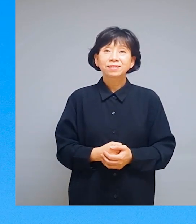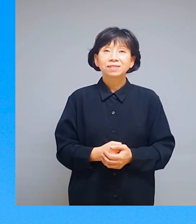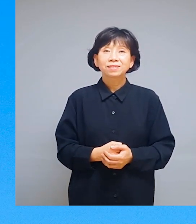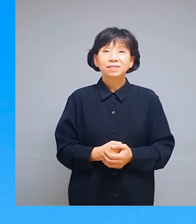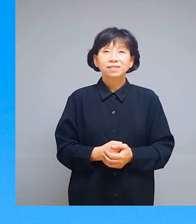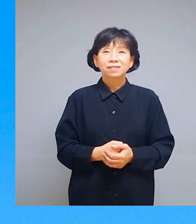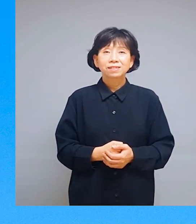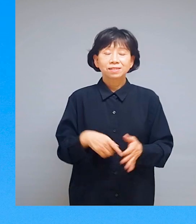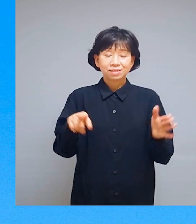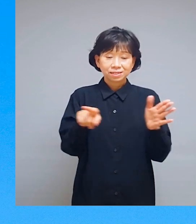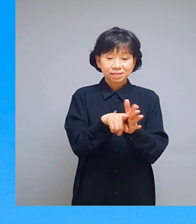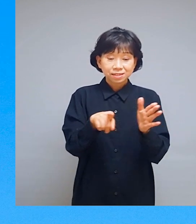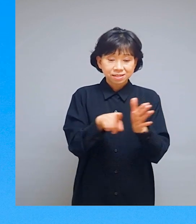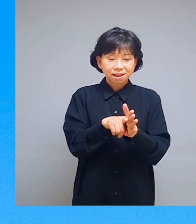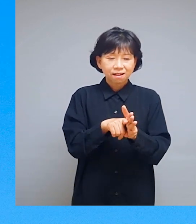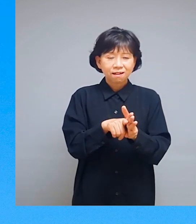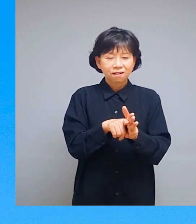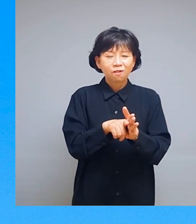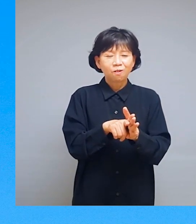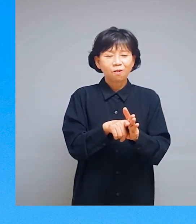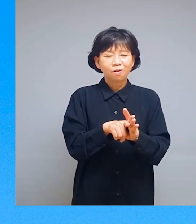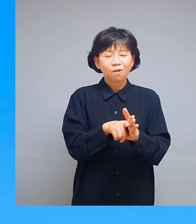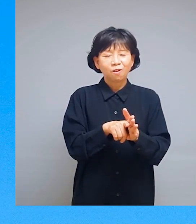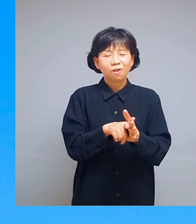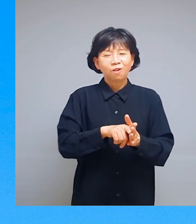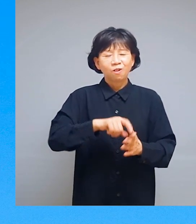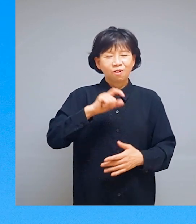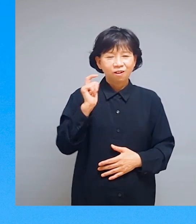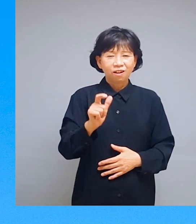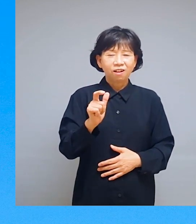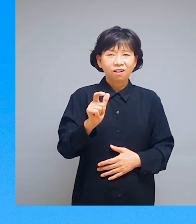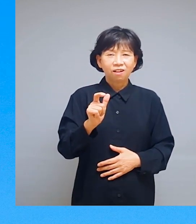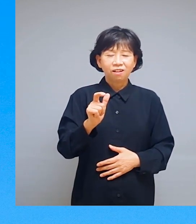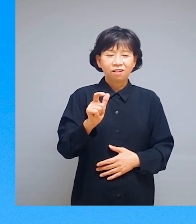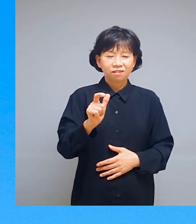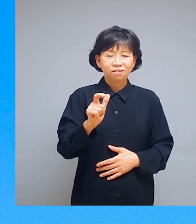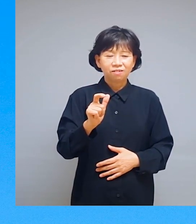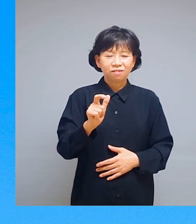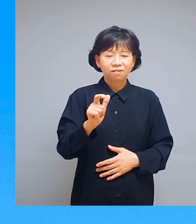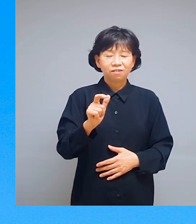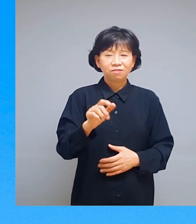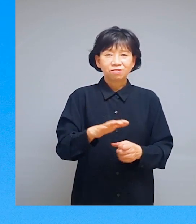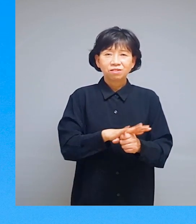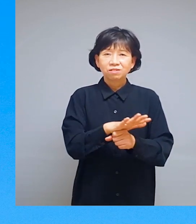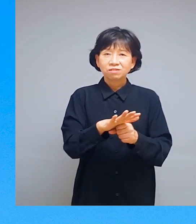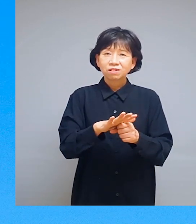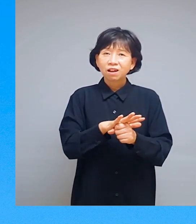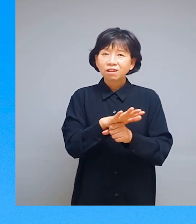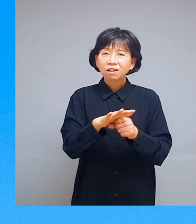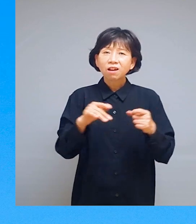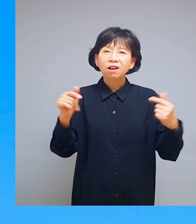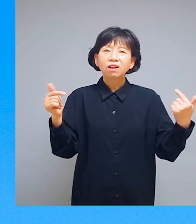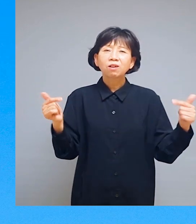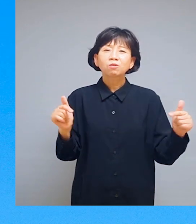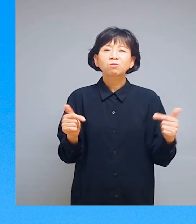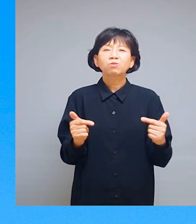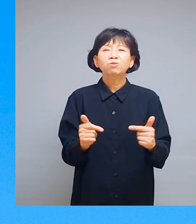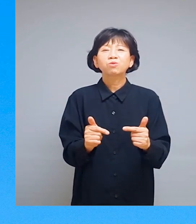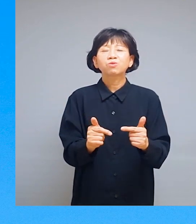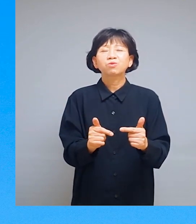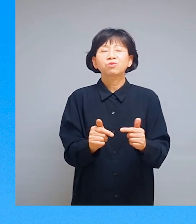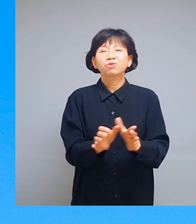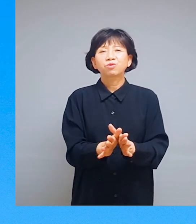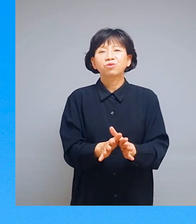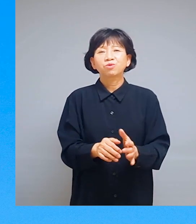예배소 교회는 신앙적으로는 강했어요. 하지만 사랑이 식어버린 교회가 되어버렸습니다.